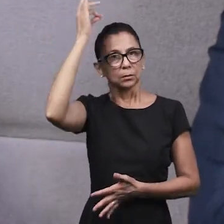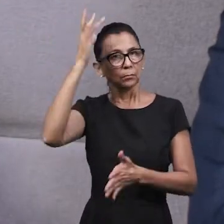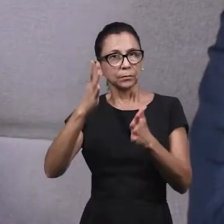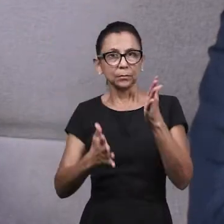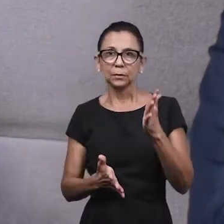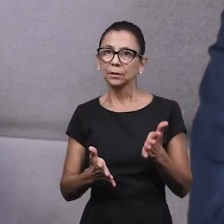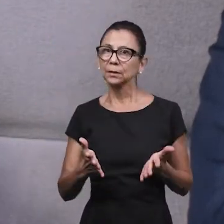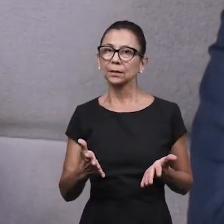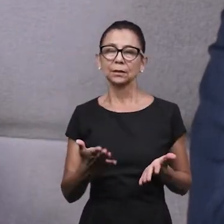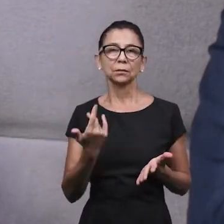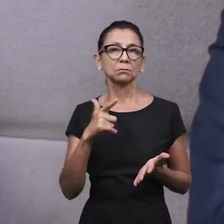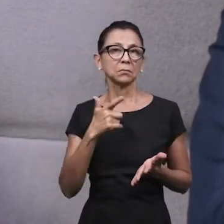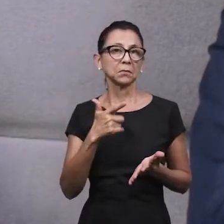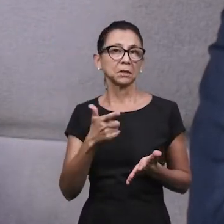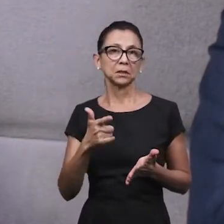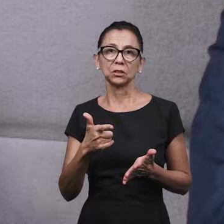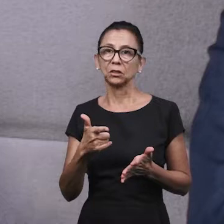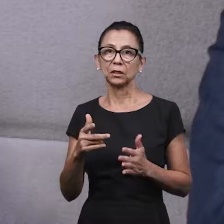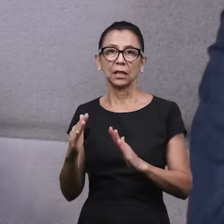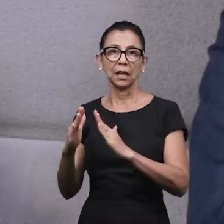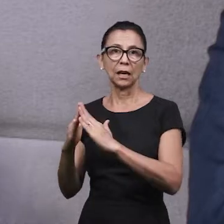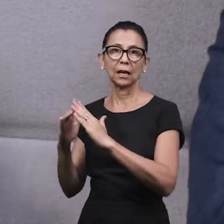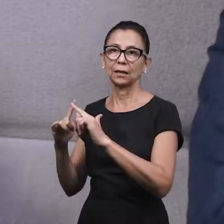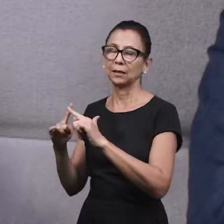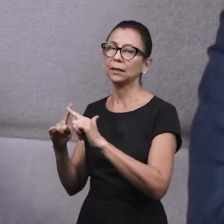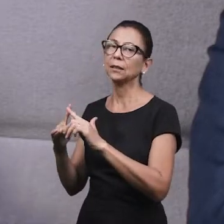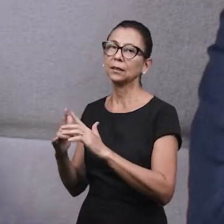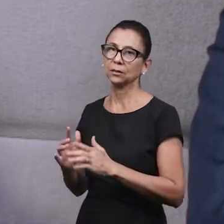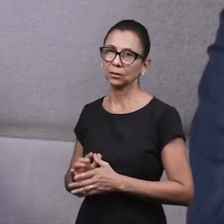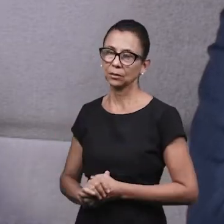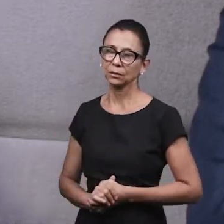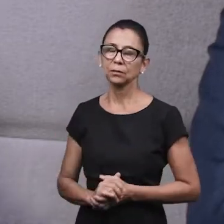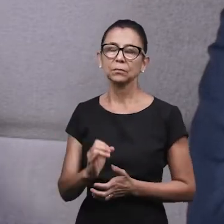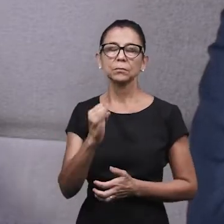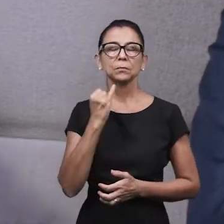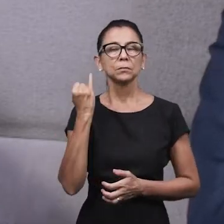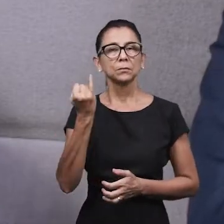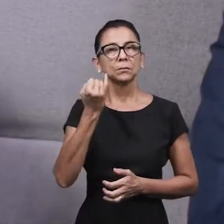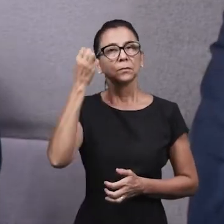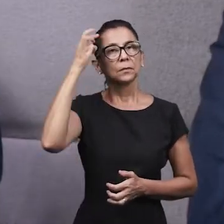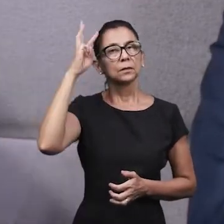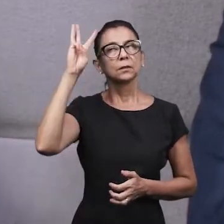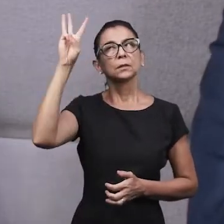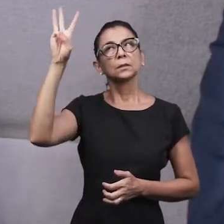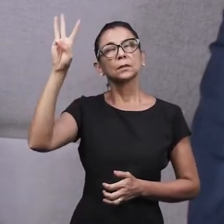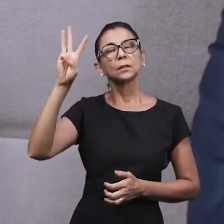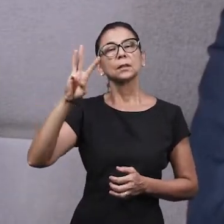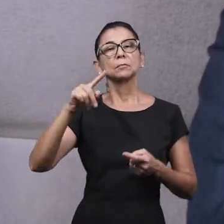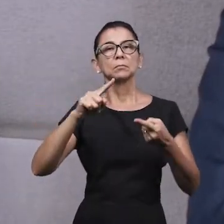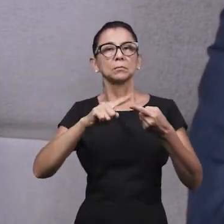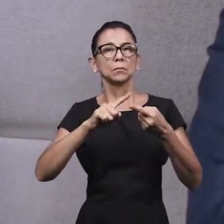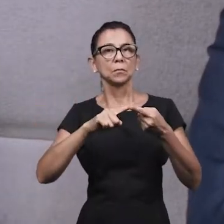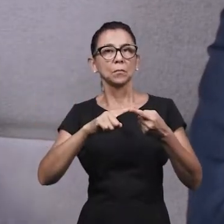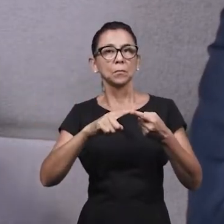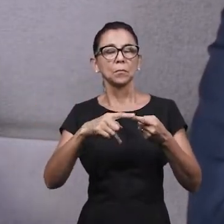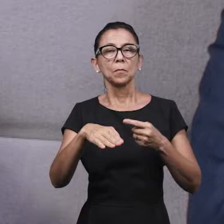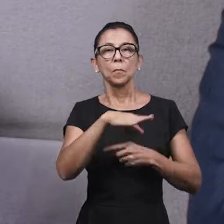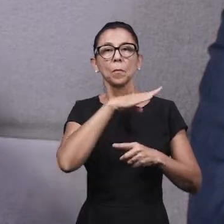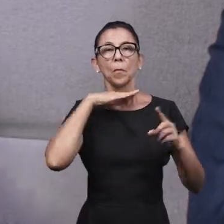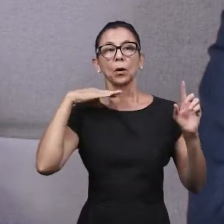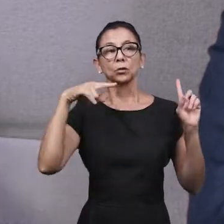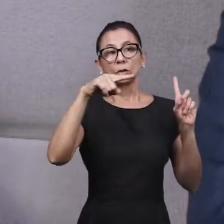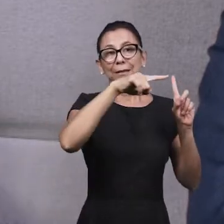la signification de ce troisième jour parce qu'il parle du sacrifice parfait qui a donné à